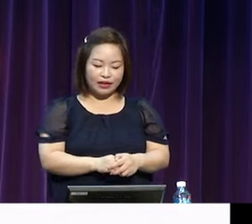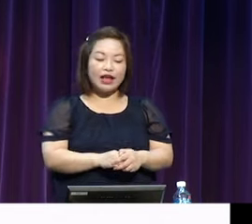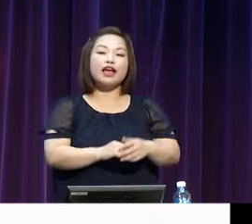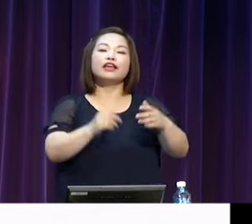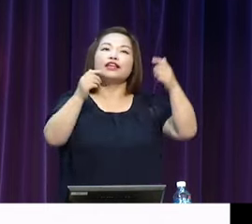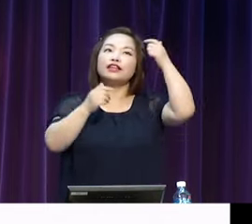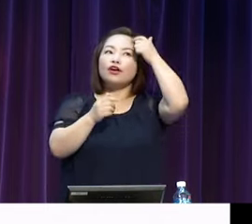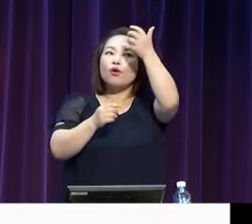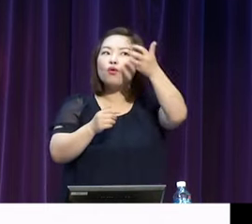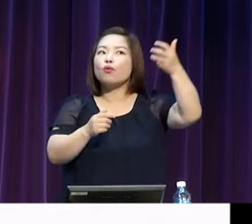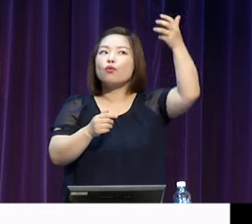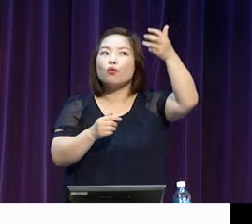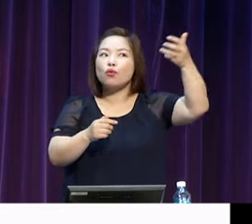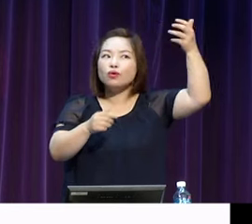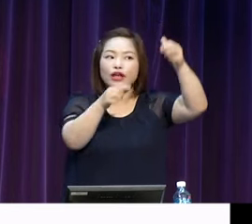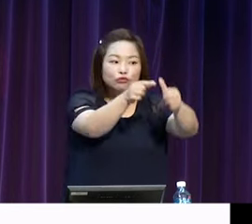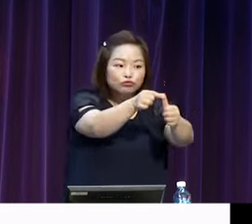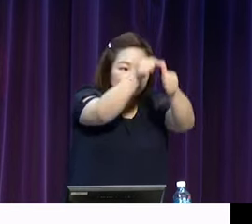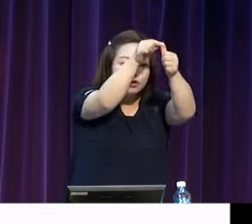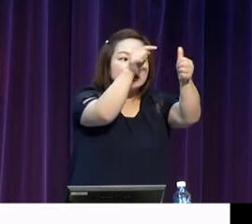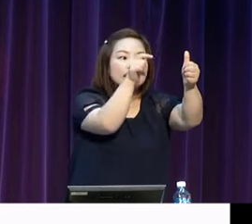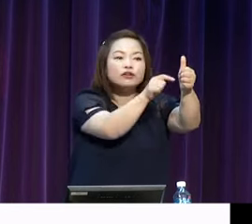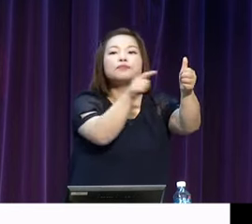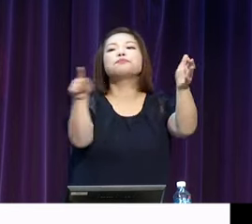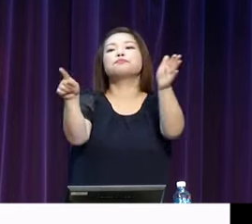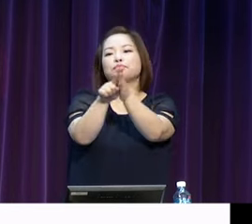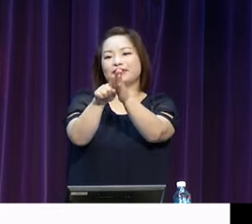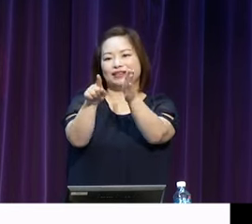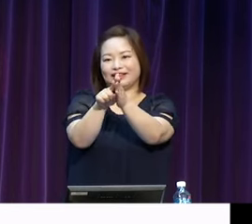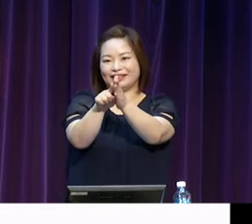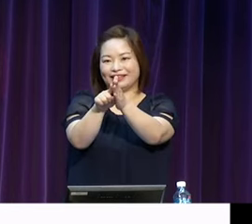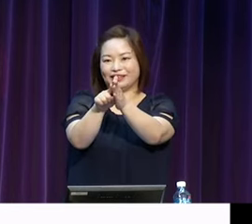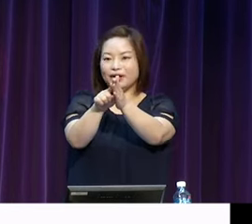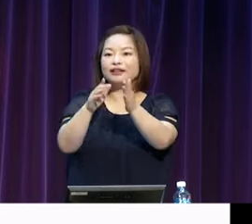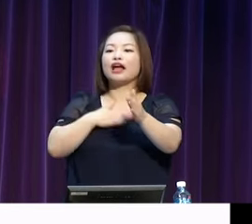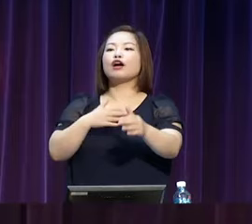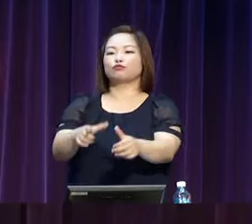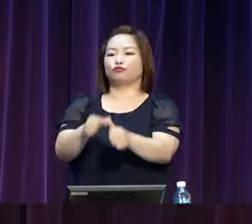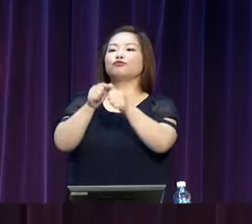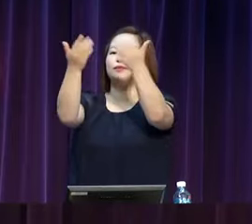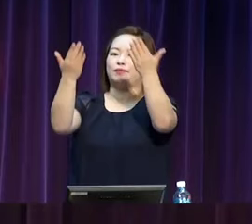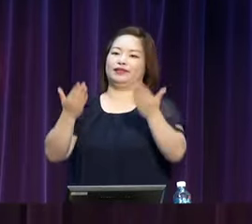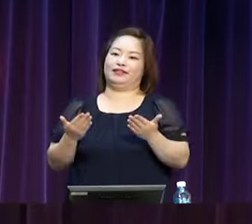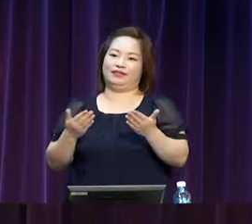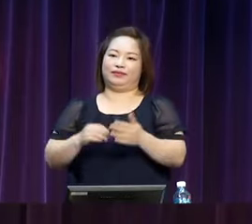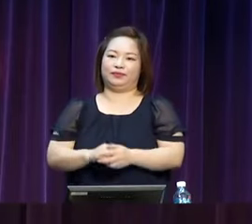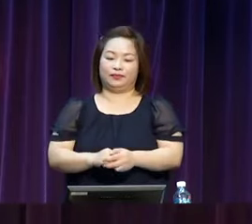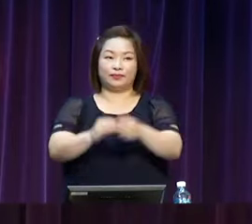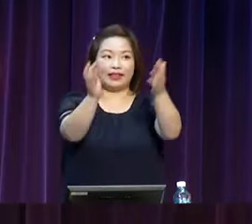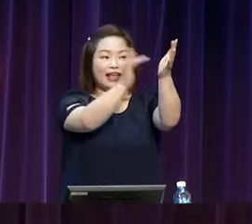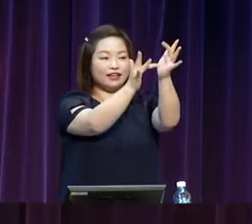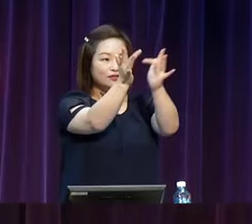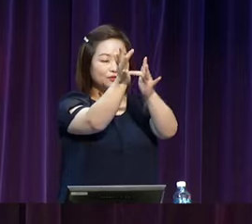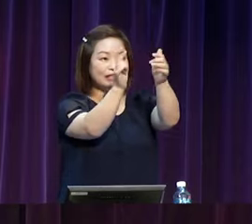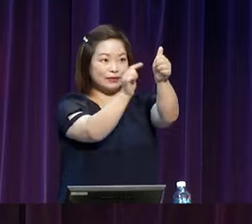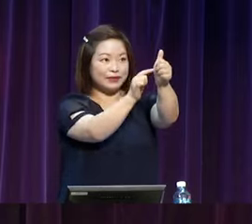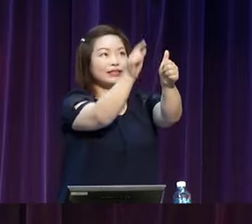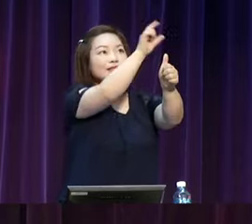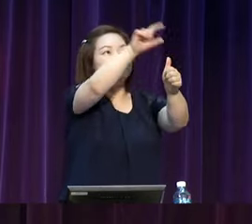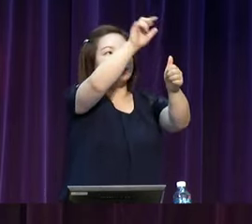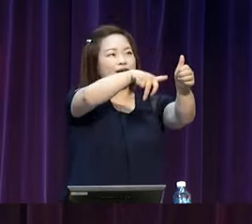영혼의 구원은 믿음으로 얻습니다. 무엇을 믿을까? 예수님이 십자가에서